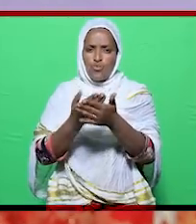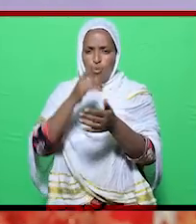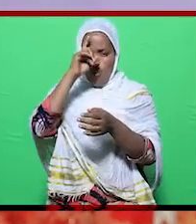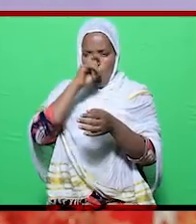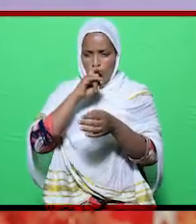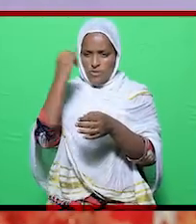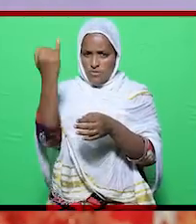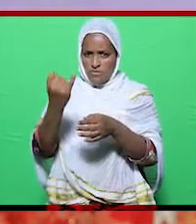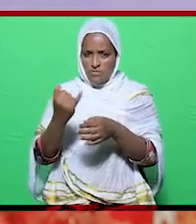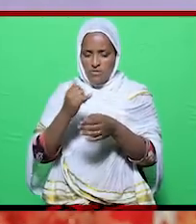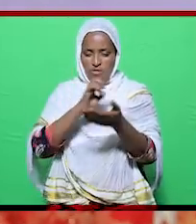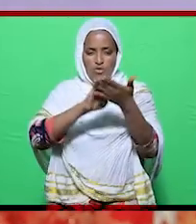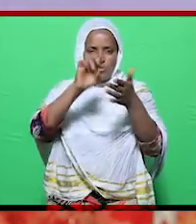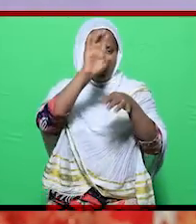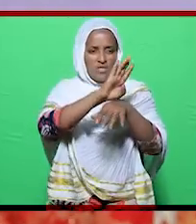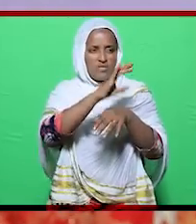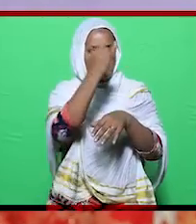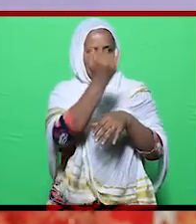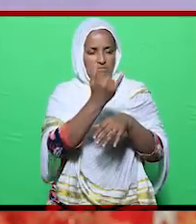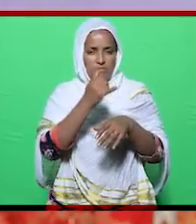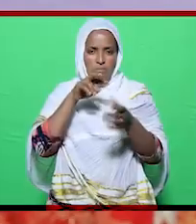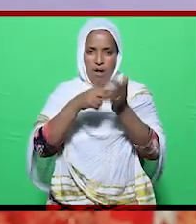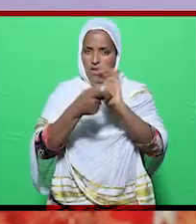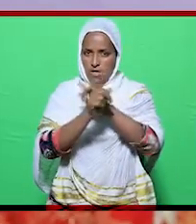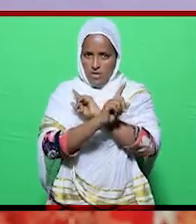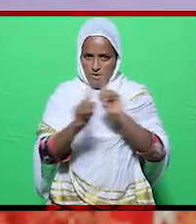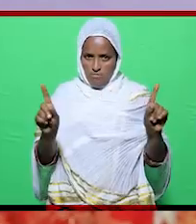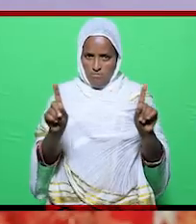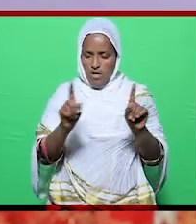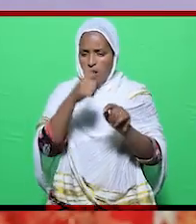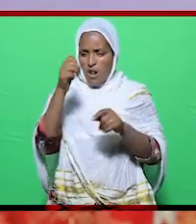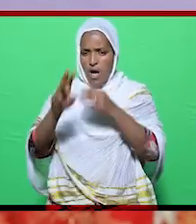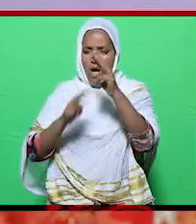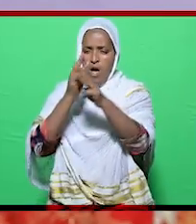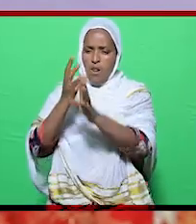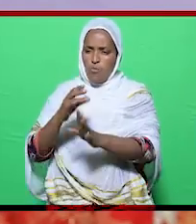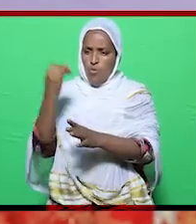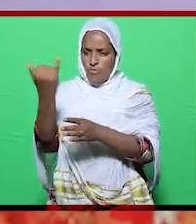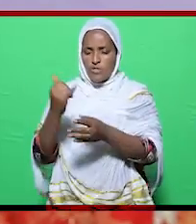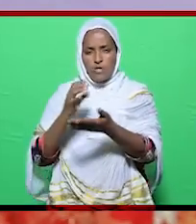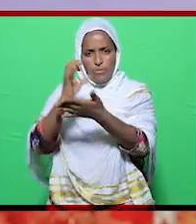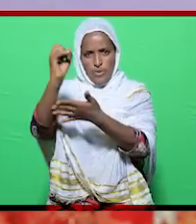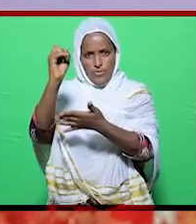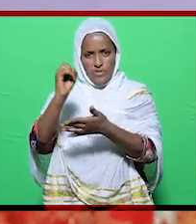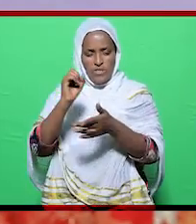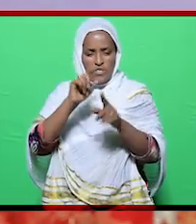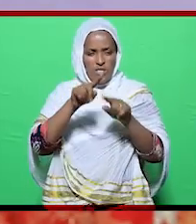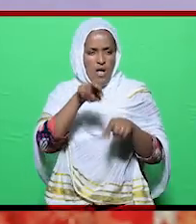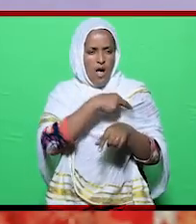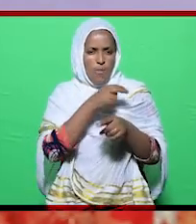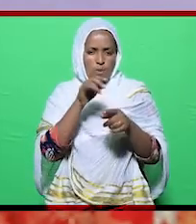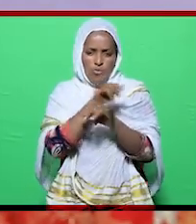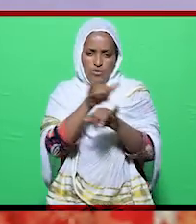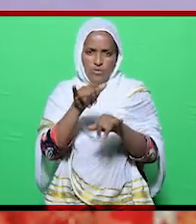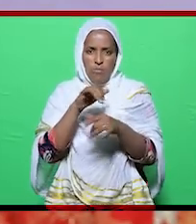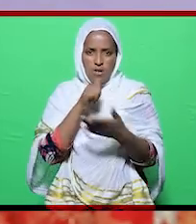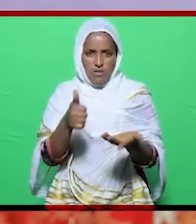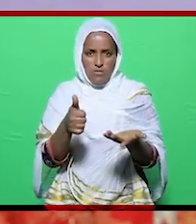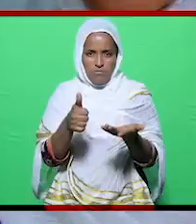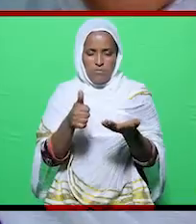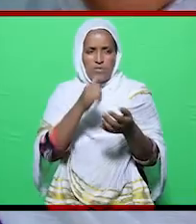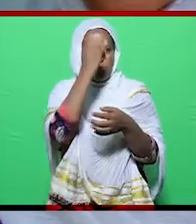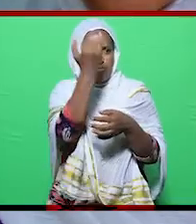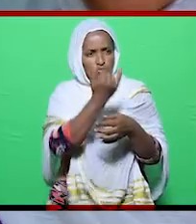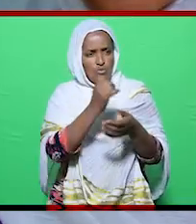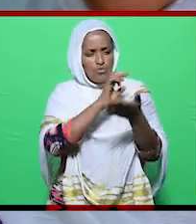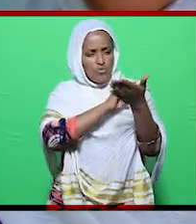መቆም አለበት። ለምን? አንድ ሰው ጥሩ አድርጎ ስለሳለ የቅድስት ቤተ ክርስቲያንን ሥዕል ይስላል ማለት አይደለም። ሌላ ዓለማዊ